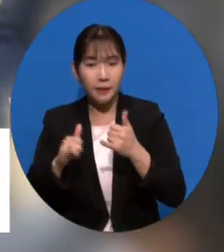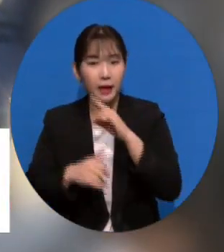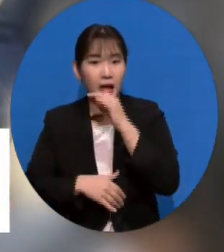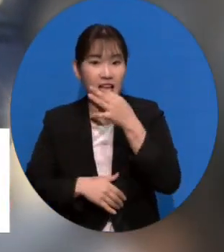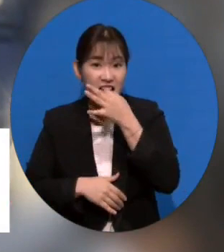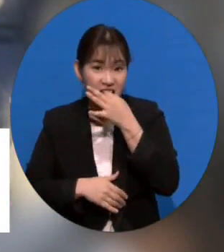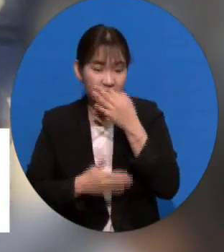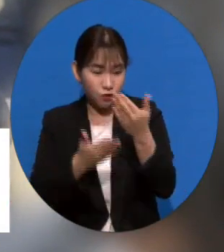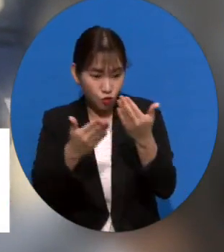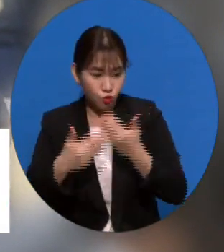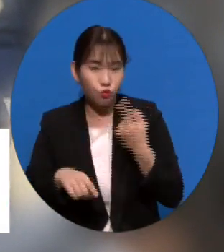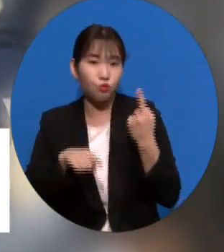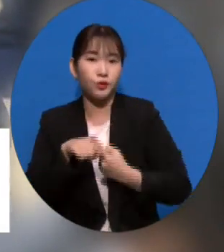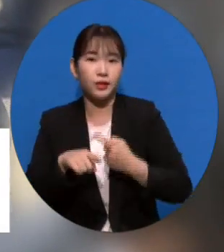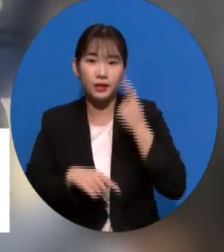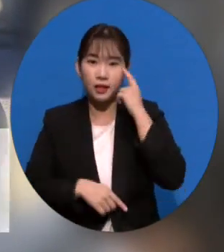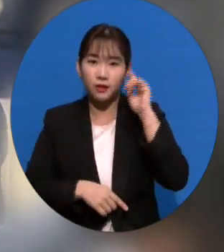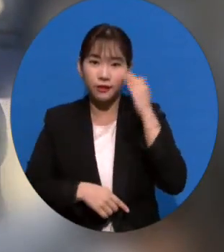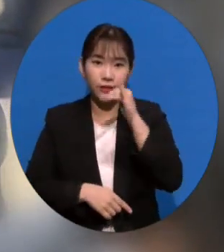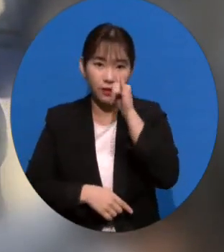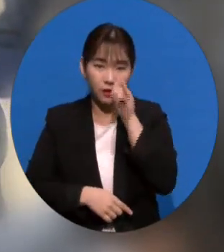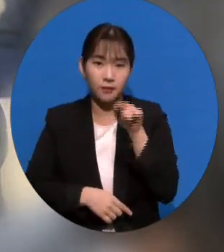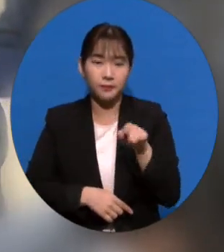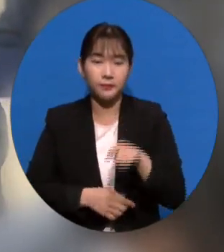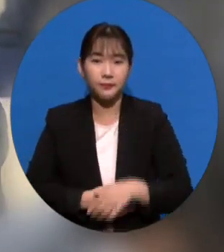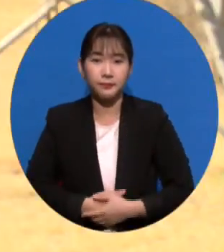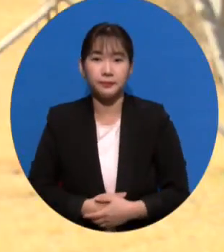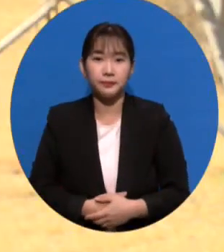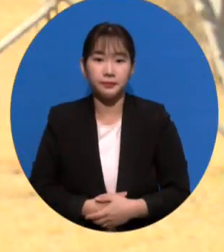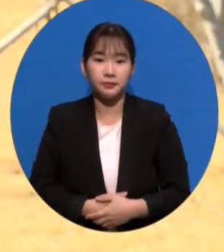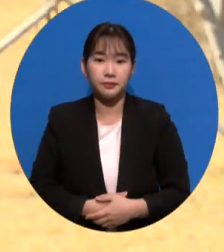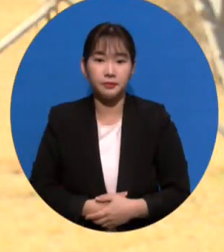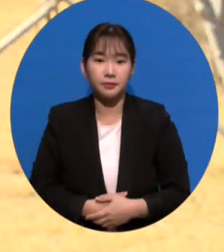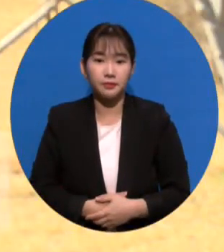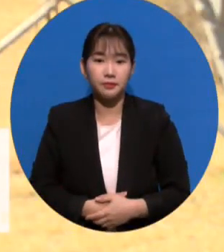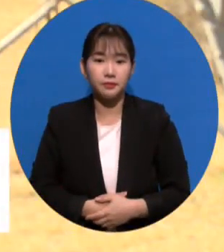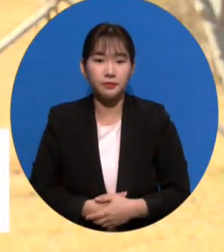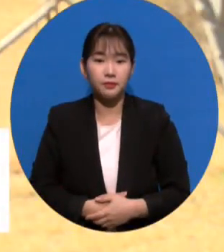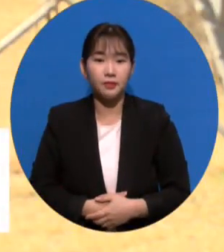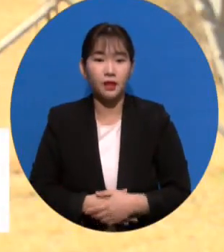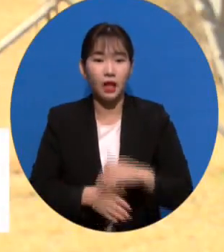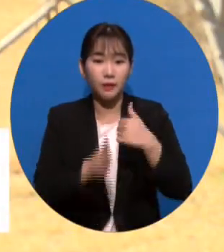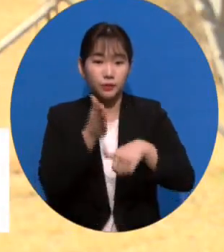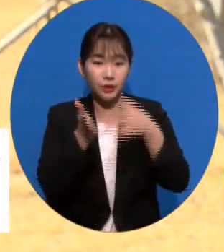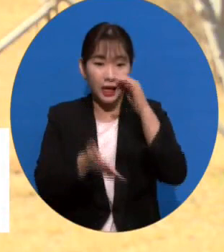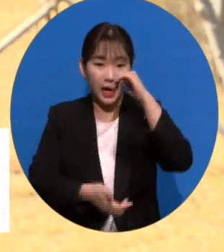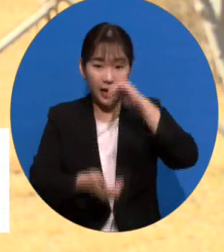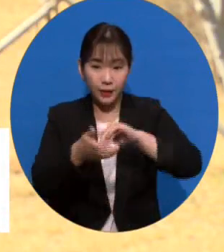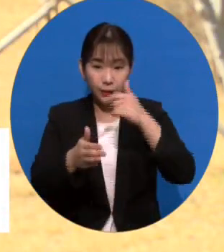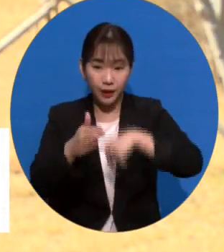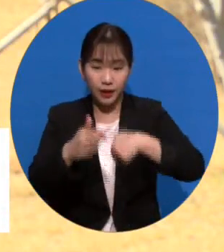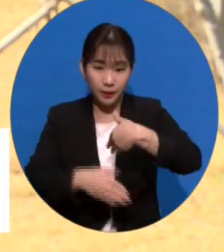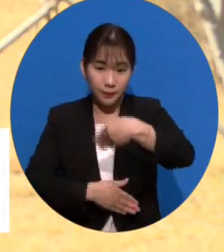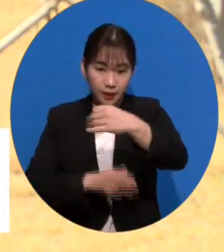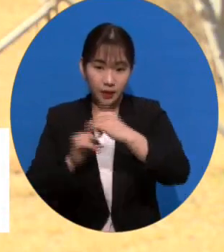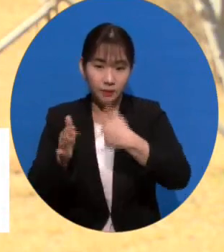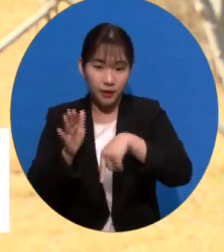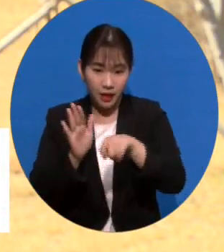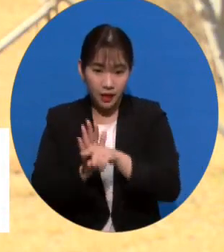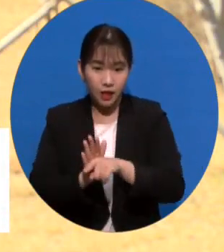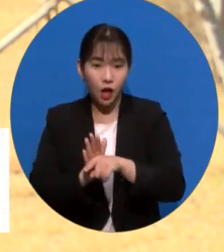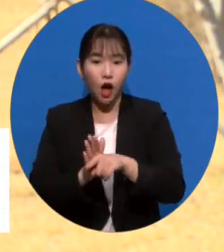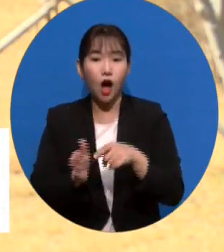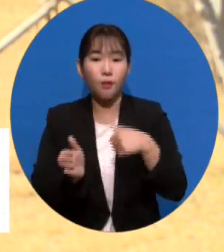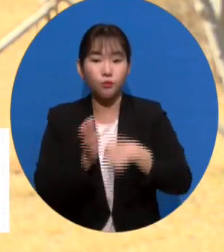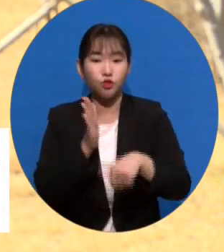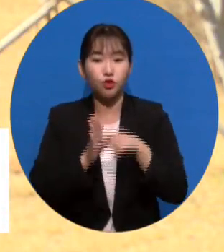편익을 제공한 것으로 해석될 수도 있는 대목입니다. 물건 가액 한도 내에서 채무자를 위해서 물상